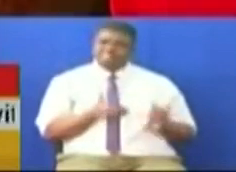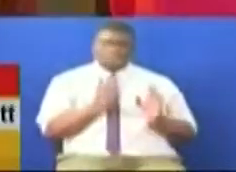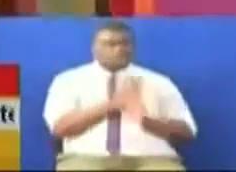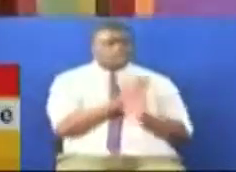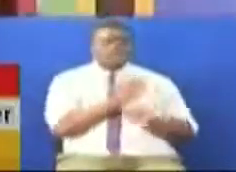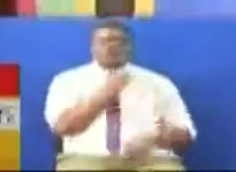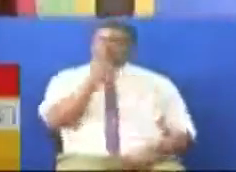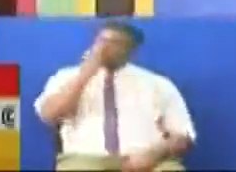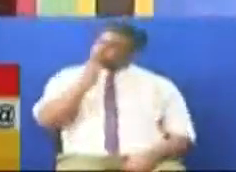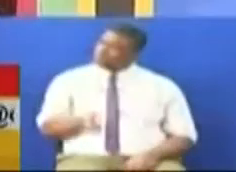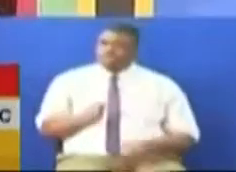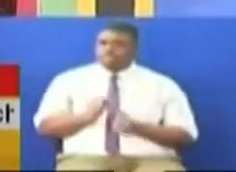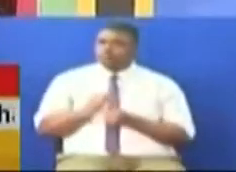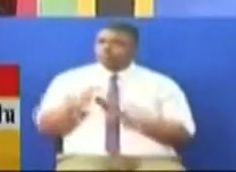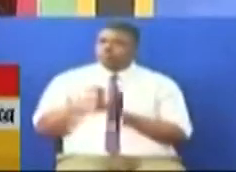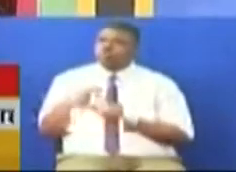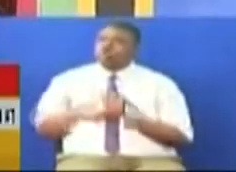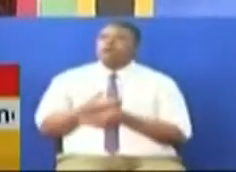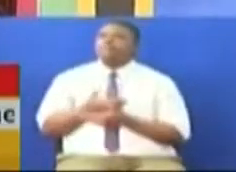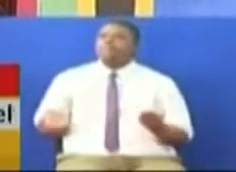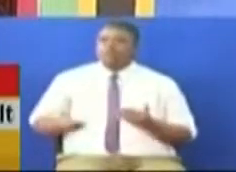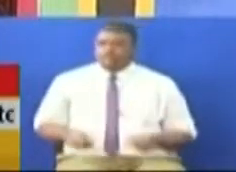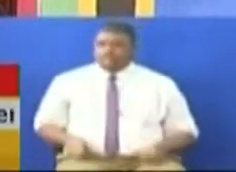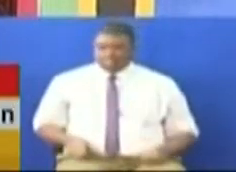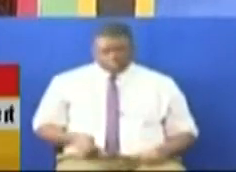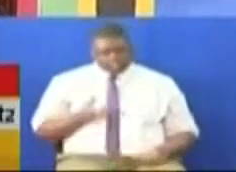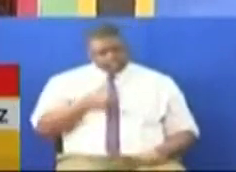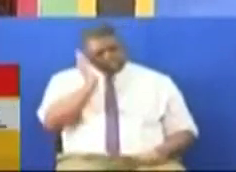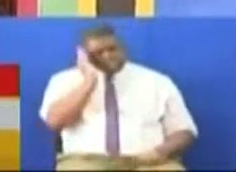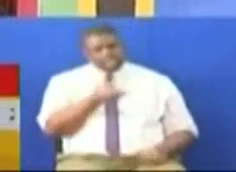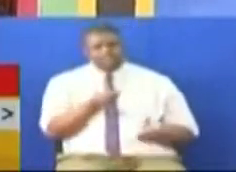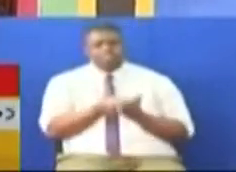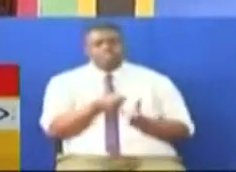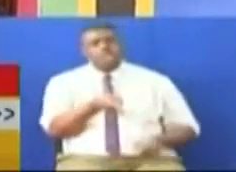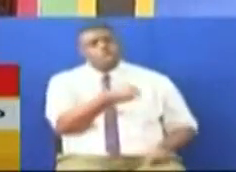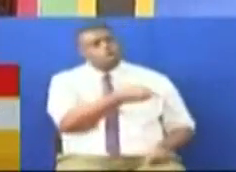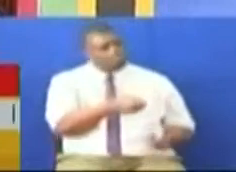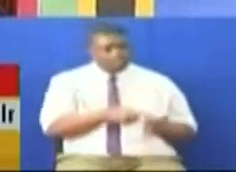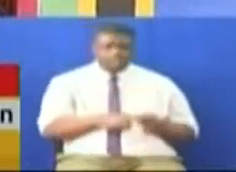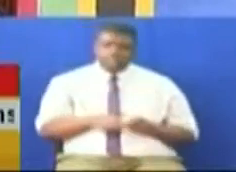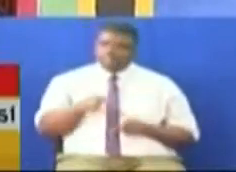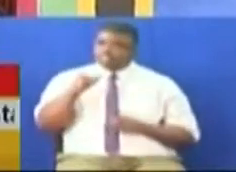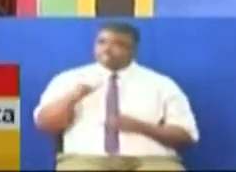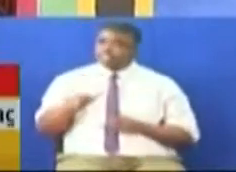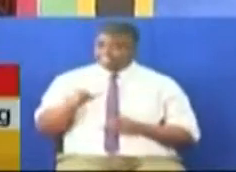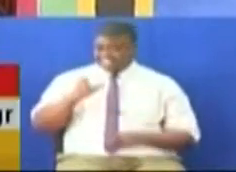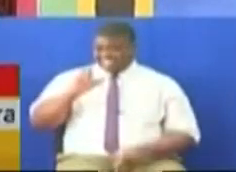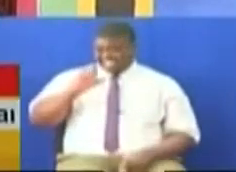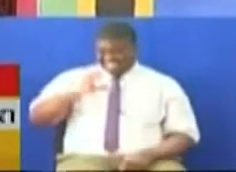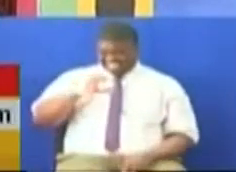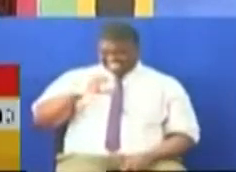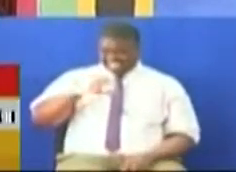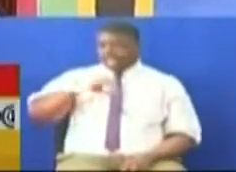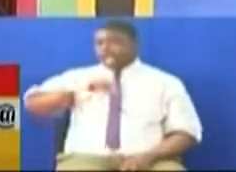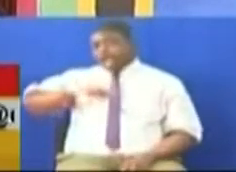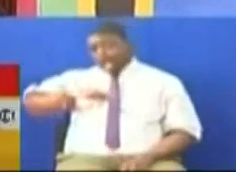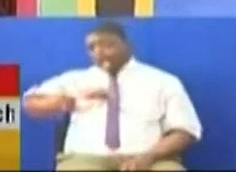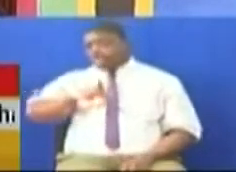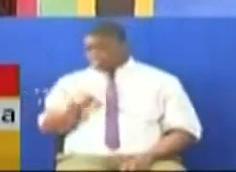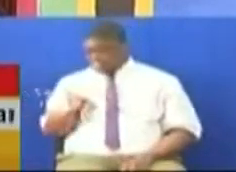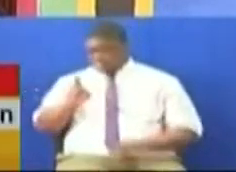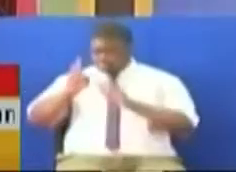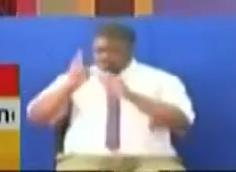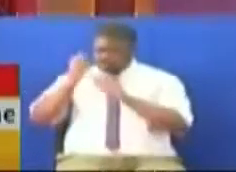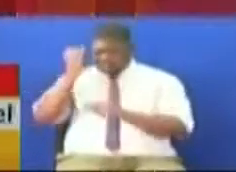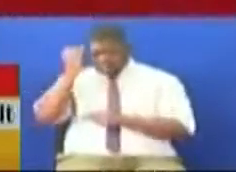zaidi, hakuna kinachoendelea kabisa. Serikali inazidi kukopa fedha na CAG ameshauri hapa, amesema kama serikali itashindwa kulipa fedha